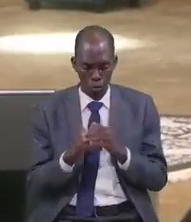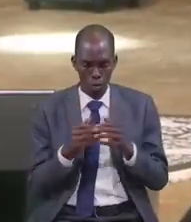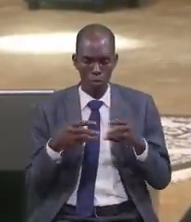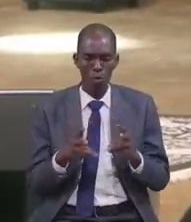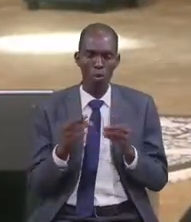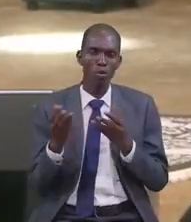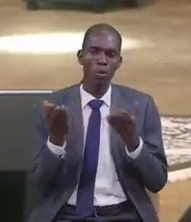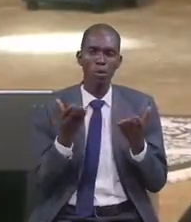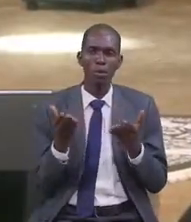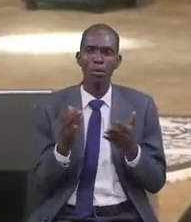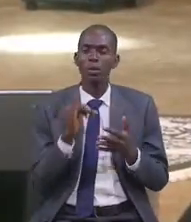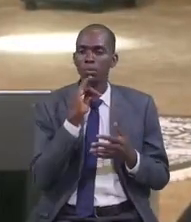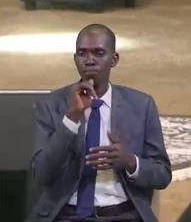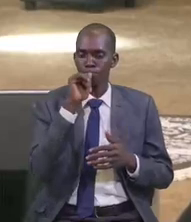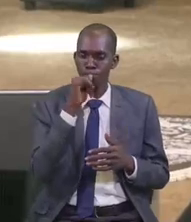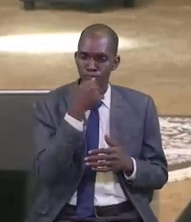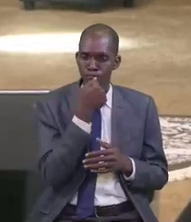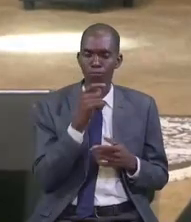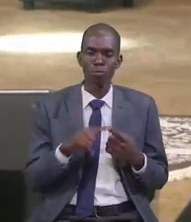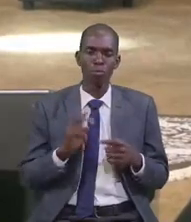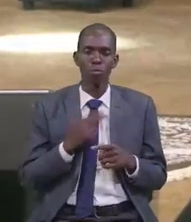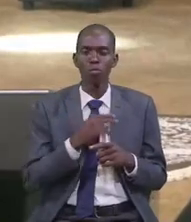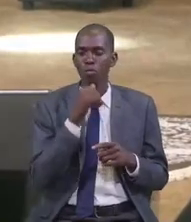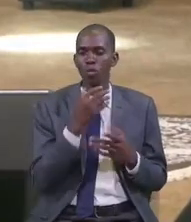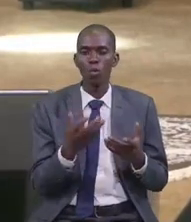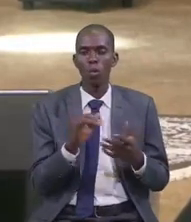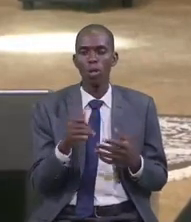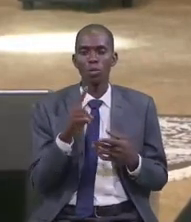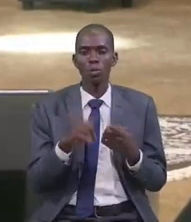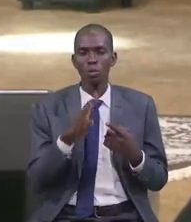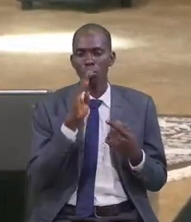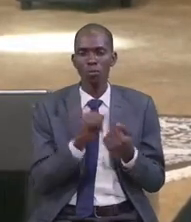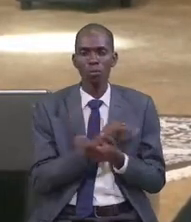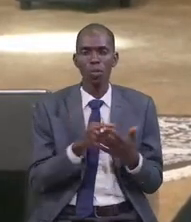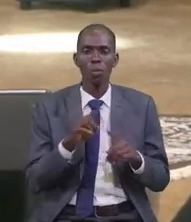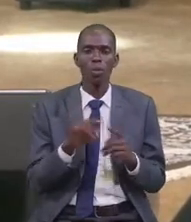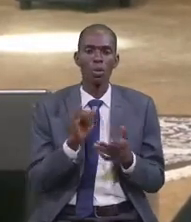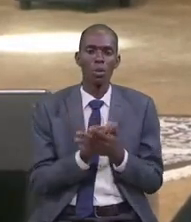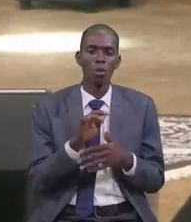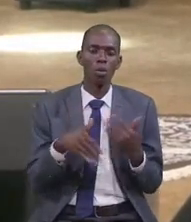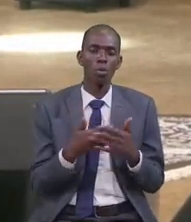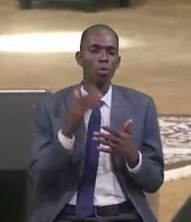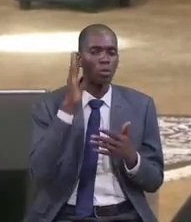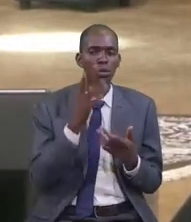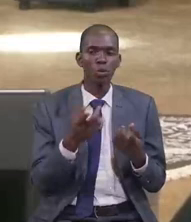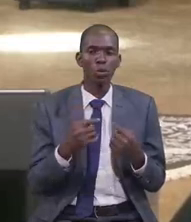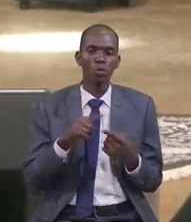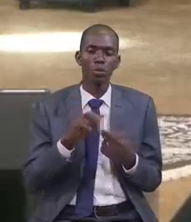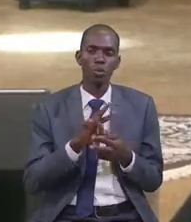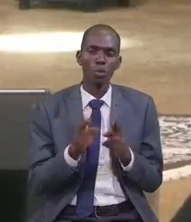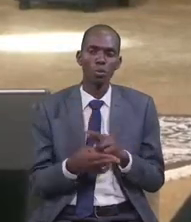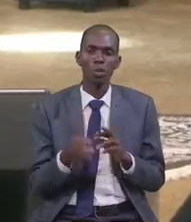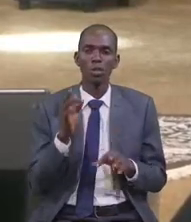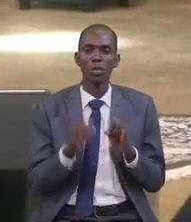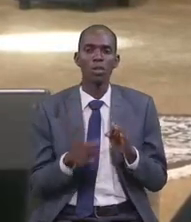vie. Le Seigneur ne tarde pas dans l'accomplissement de la promesse comme quelques-uns le croient, mais il use de patience envers vous, ne voulant pas que quelqu'un